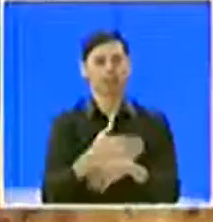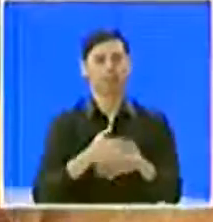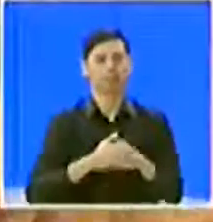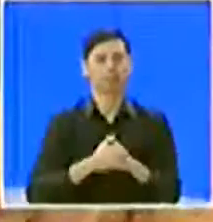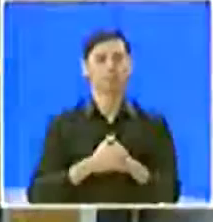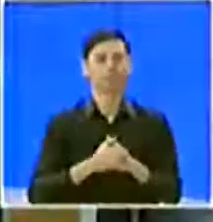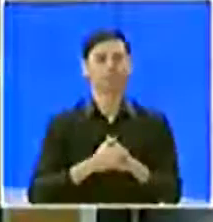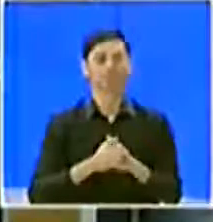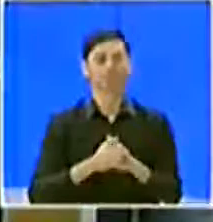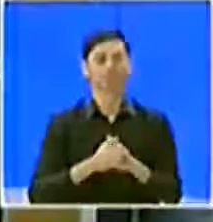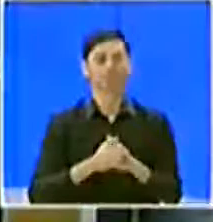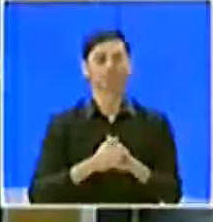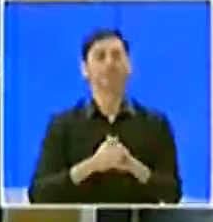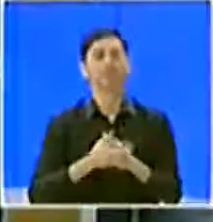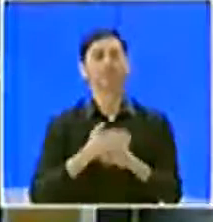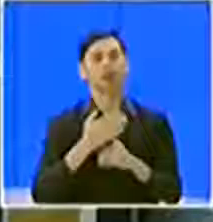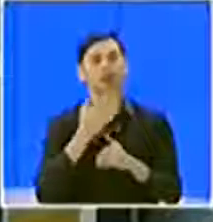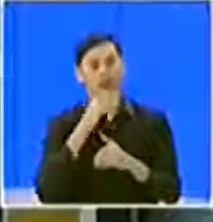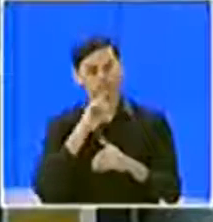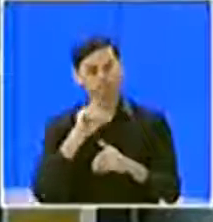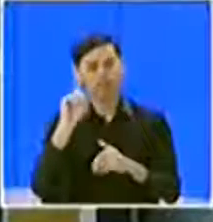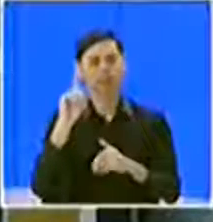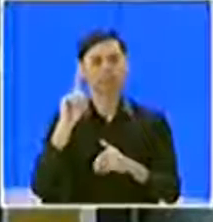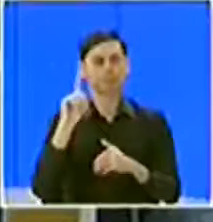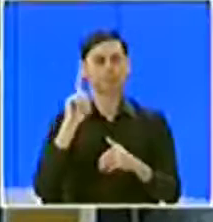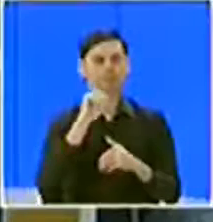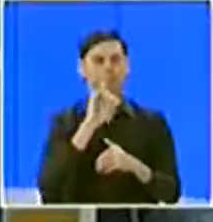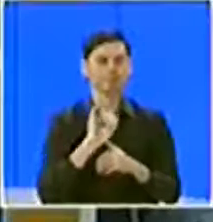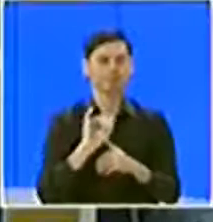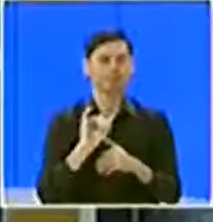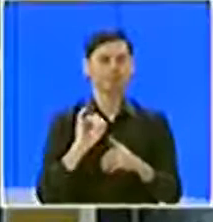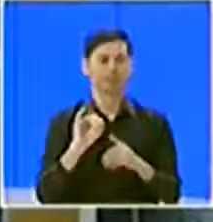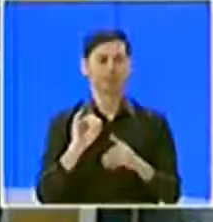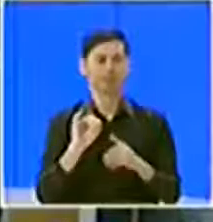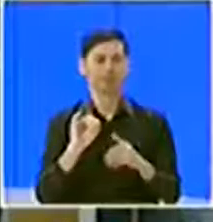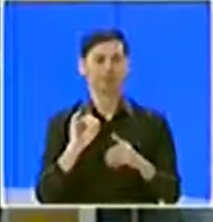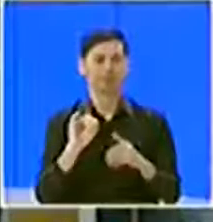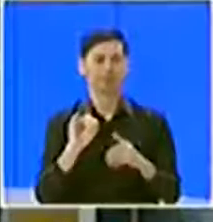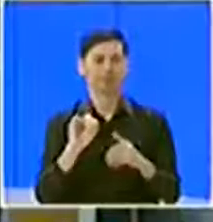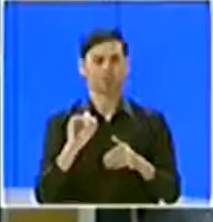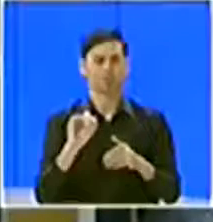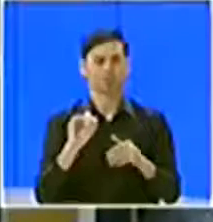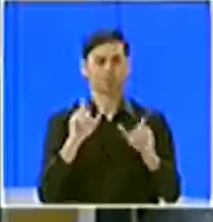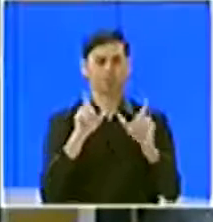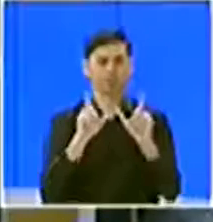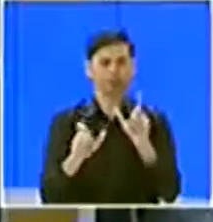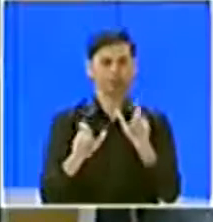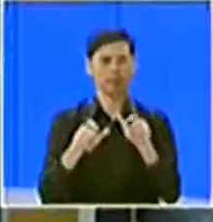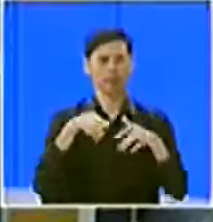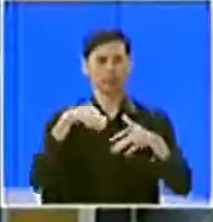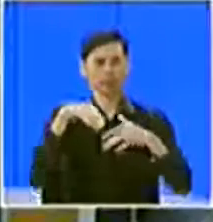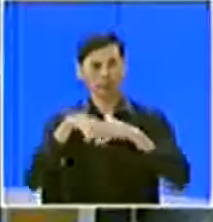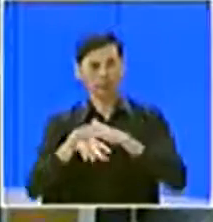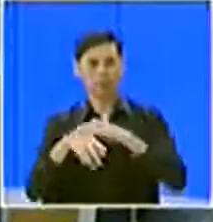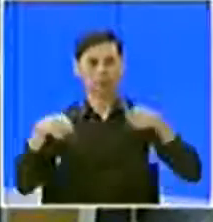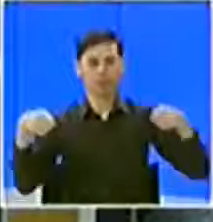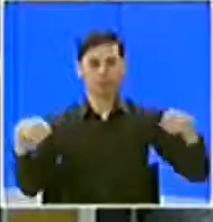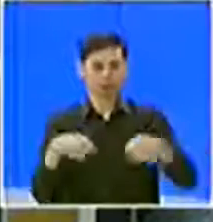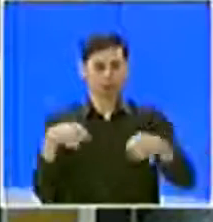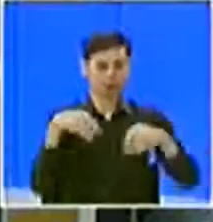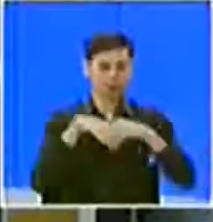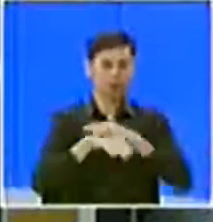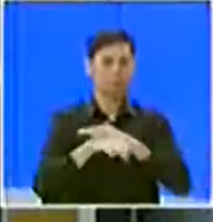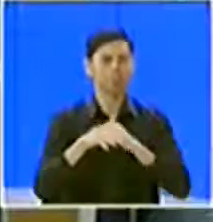Masalah, alhamdulillah, ibaratnya kita kamar mandi di dalam, dapur di dalam, tidak ada